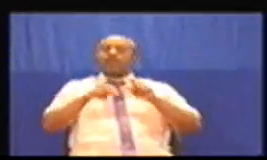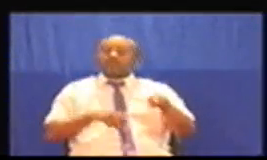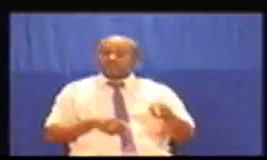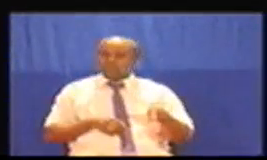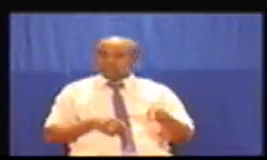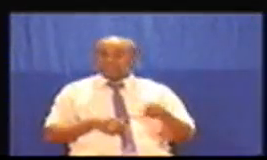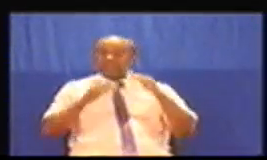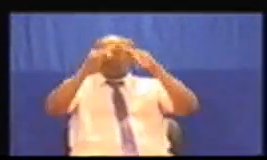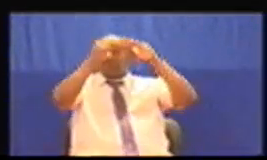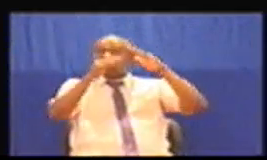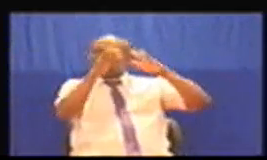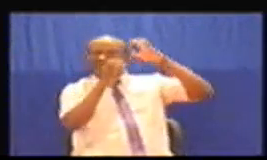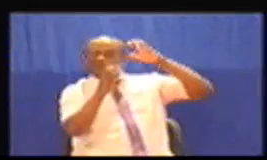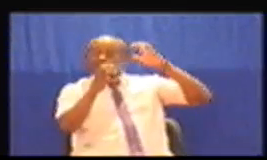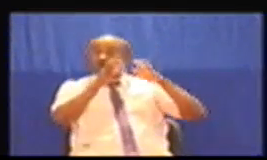yenye mijaa popo,